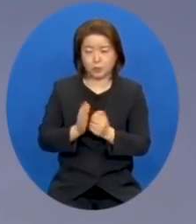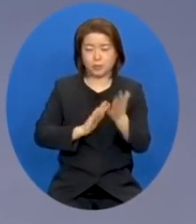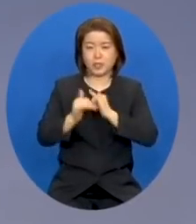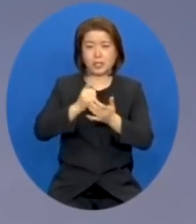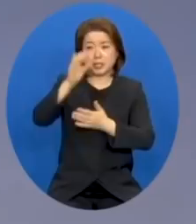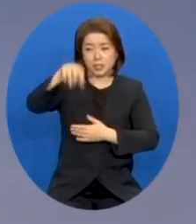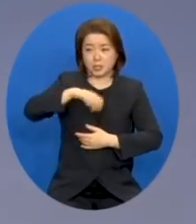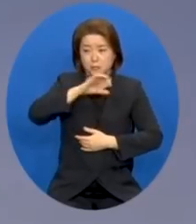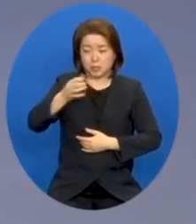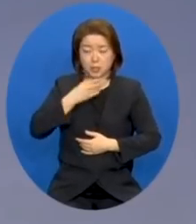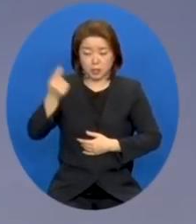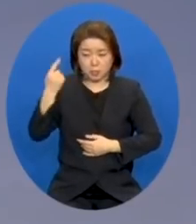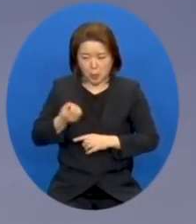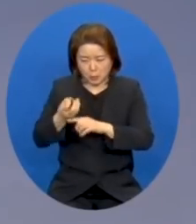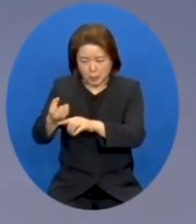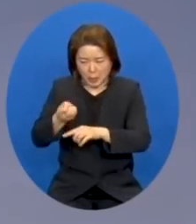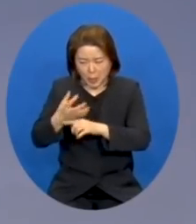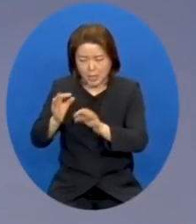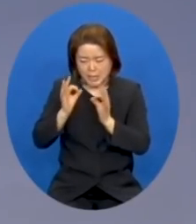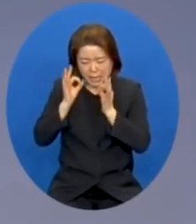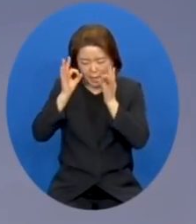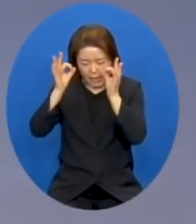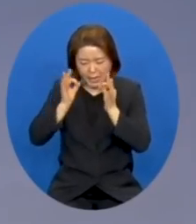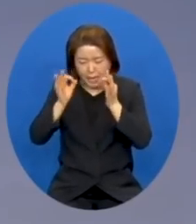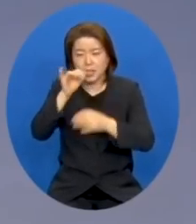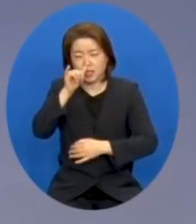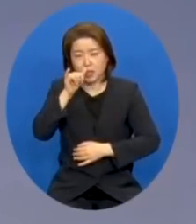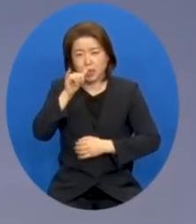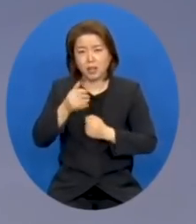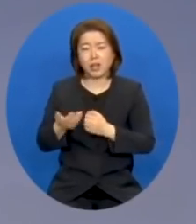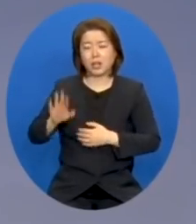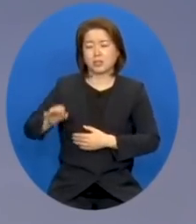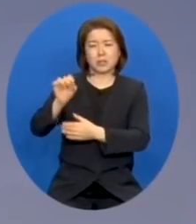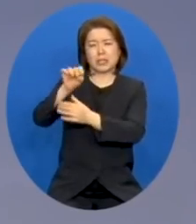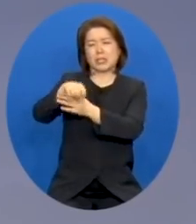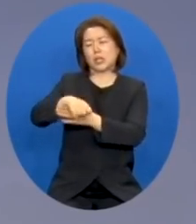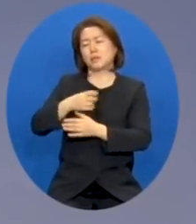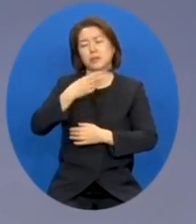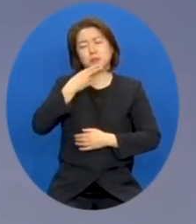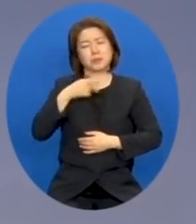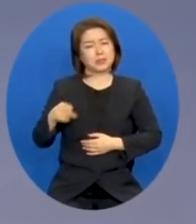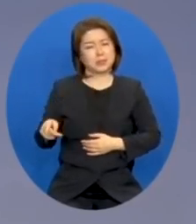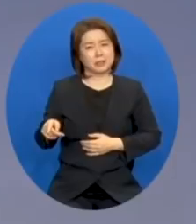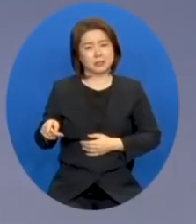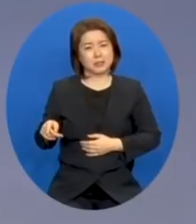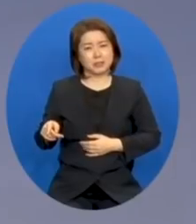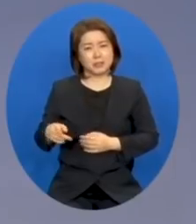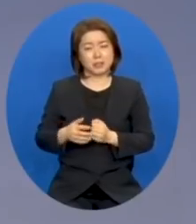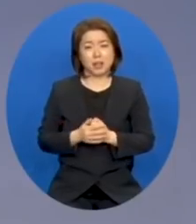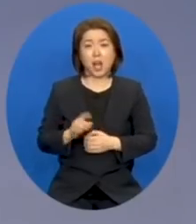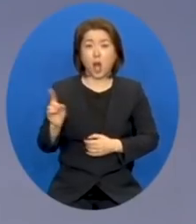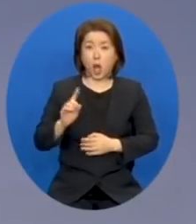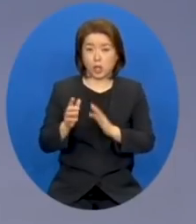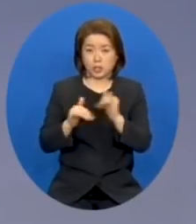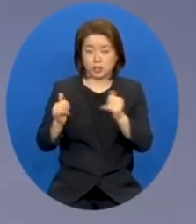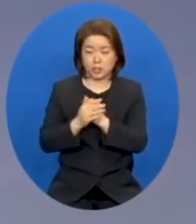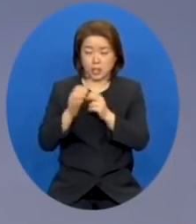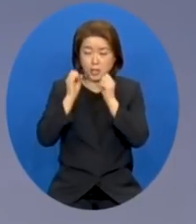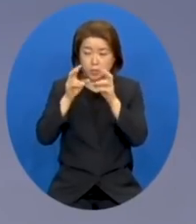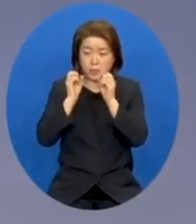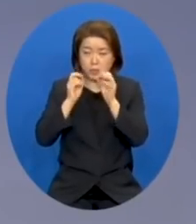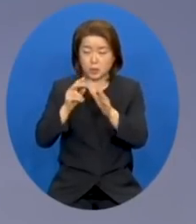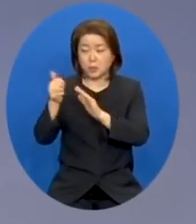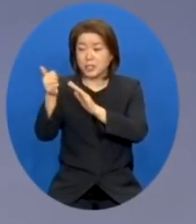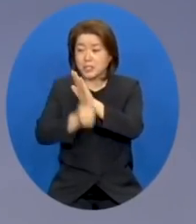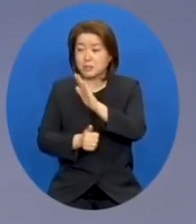부활을 전 해보려고 애를 썼는데 열매가 없었습니다 어떤분은 선교의 실패라고